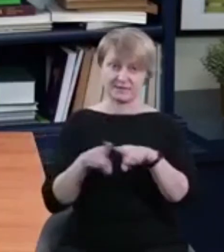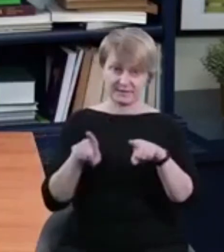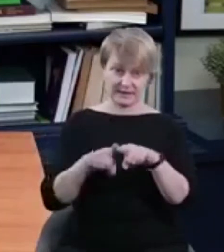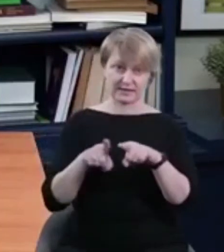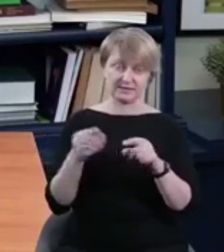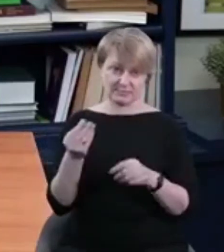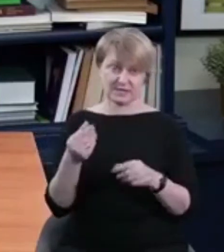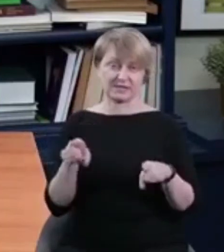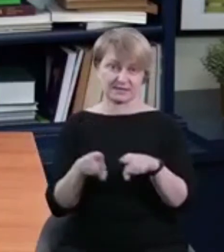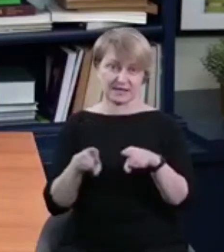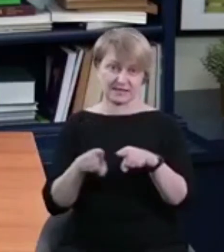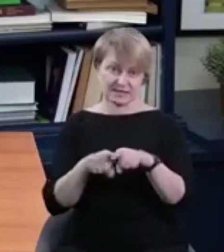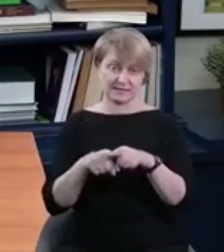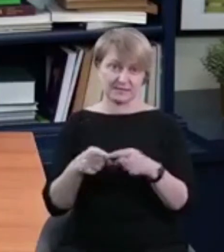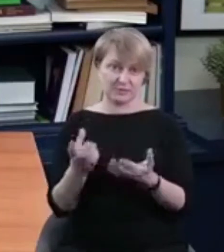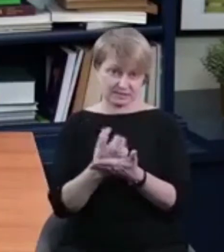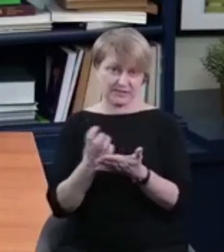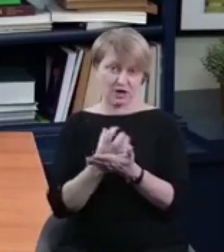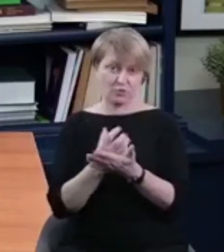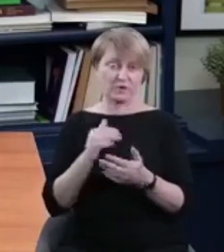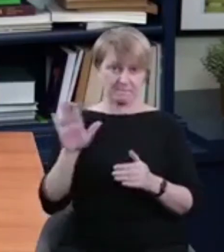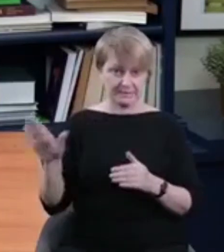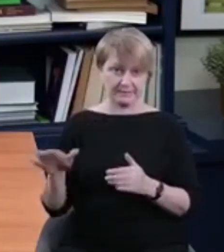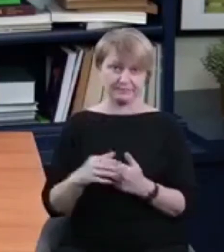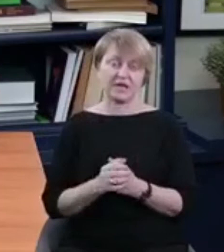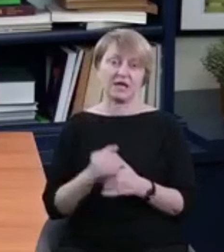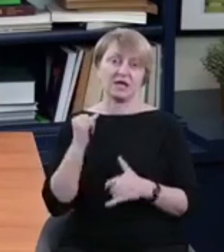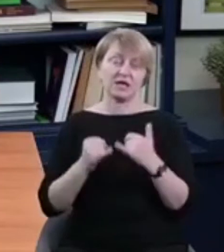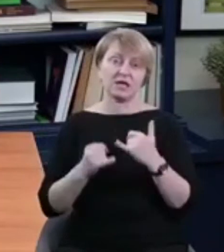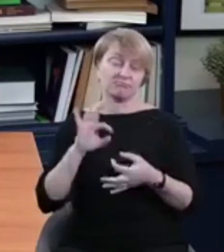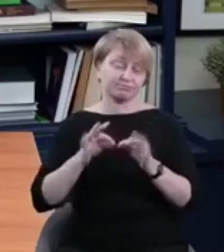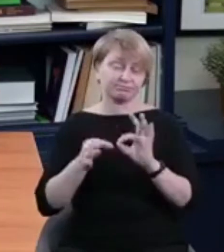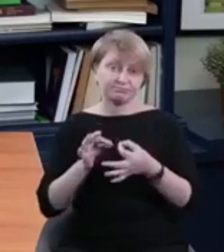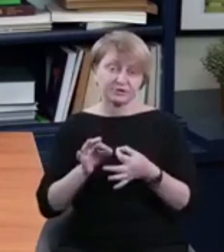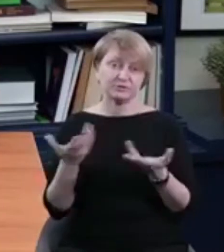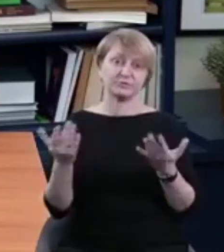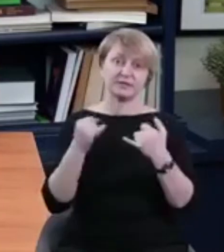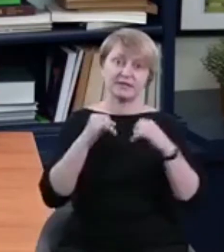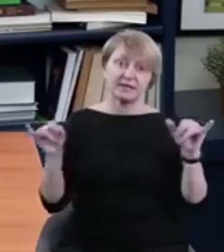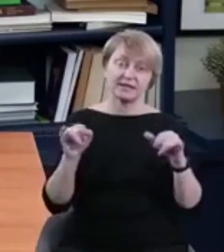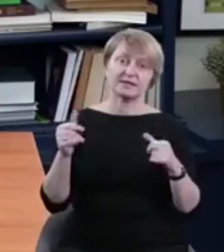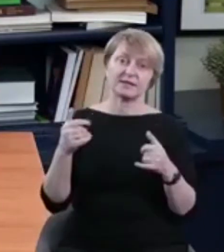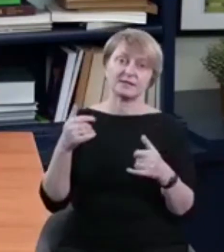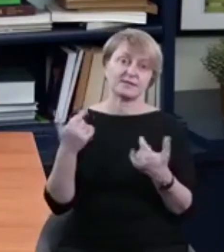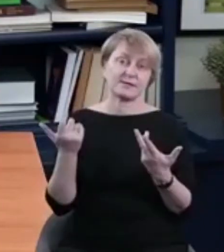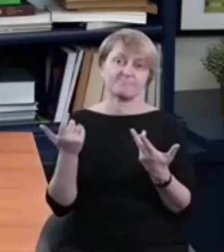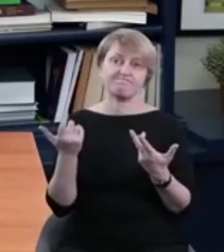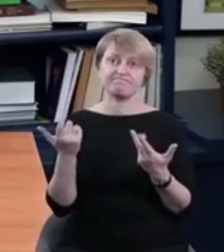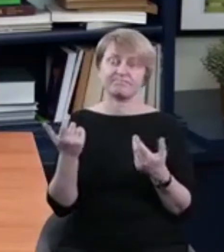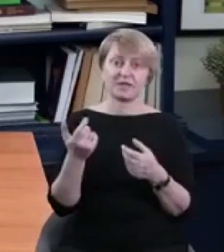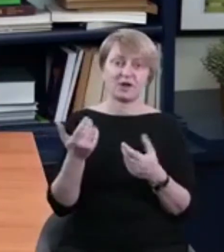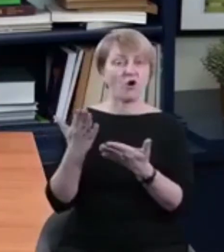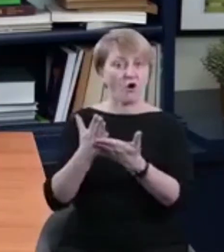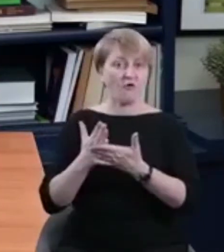wynagrodzenie za sprzedawany grunt natomiast oczywiście gdyby się pojawiły się jakieś możliwości interesujące dla miasta